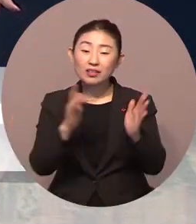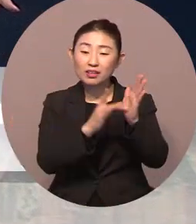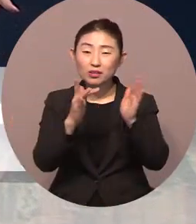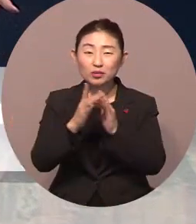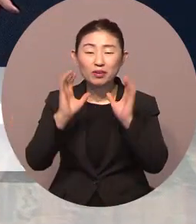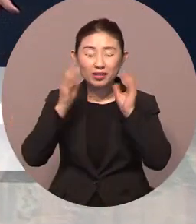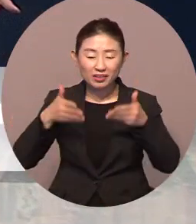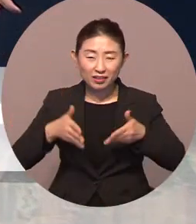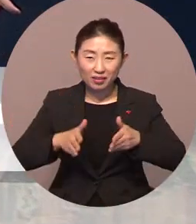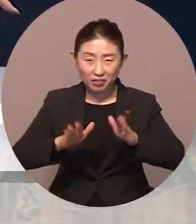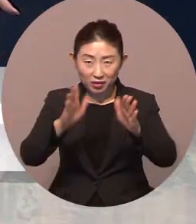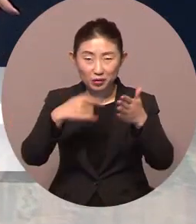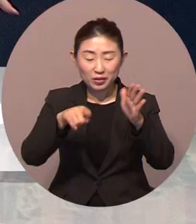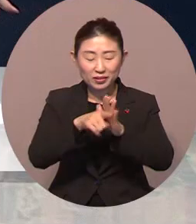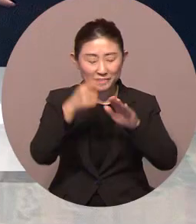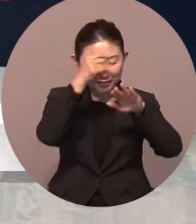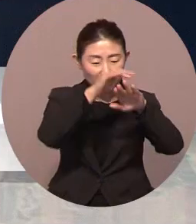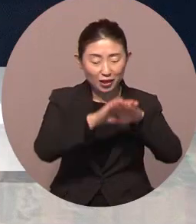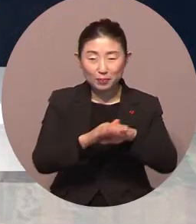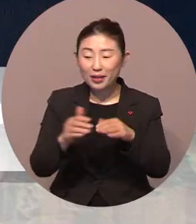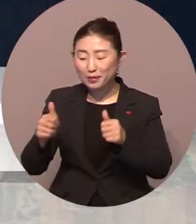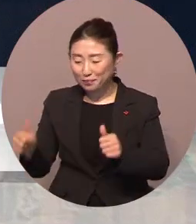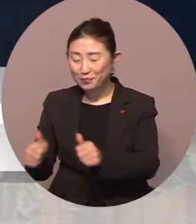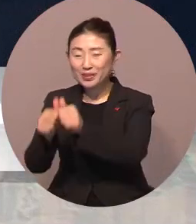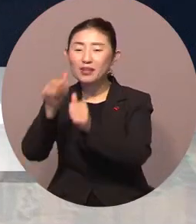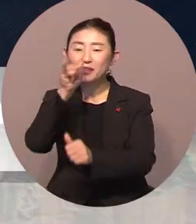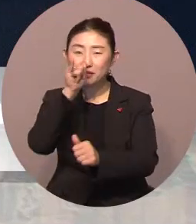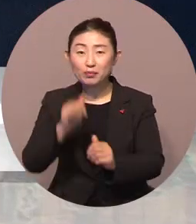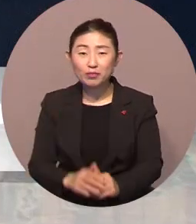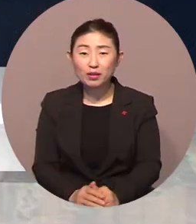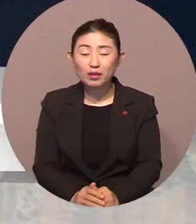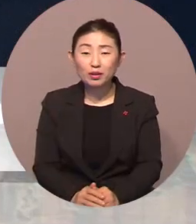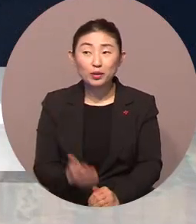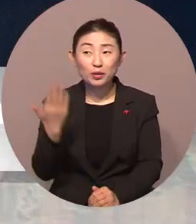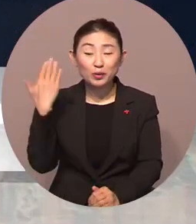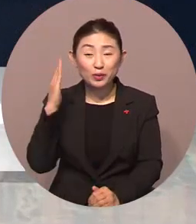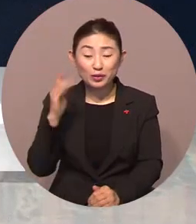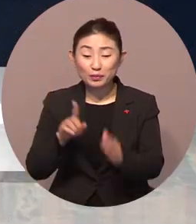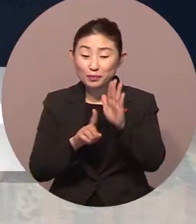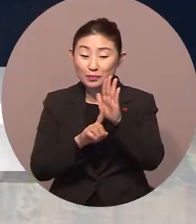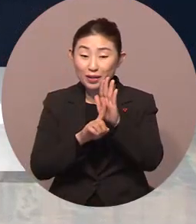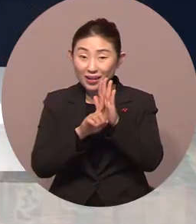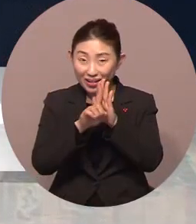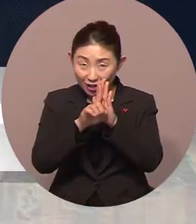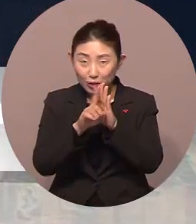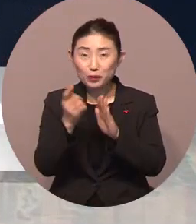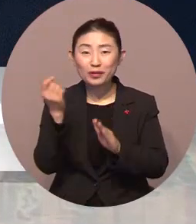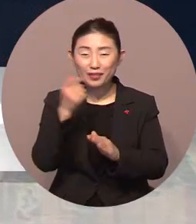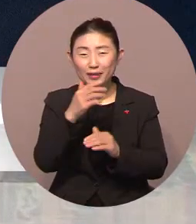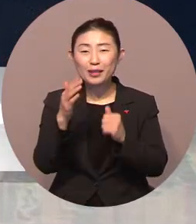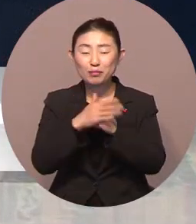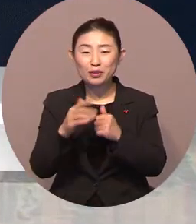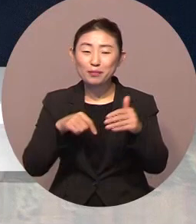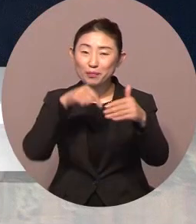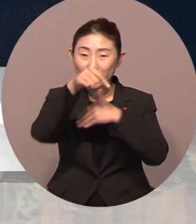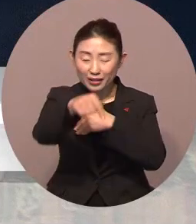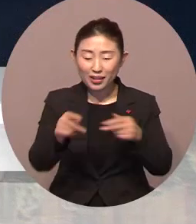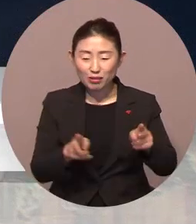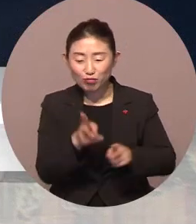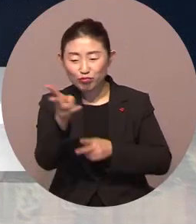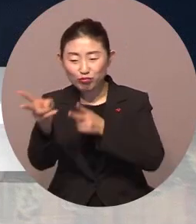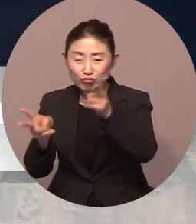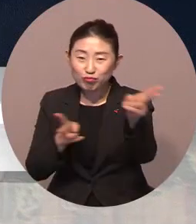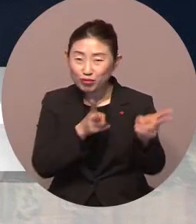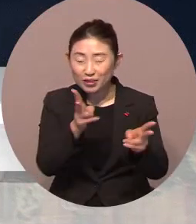축하하는 예배와 미사가 진행됐습니다. 한동안 이어진 한파가 주춤해진 틈을 타 야외 스케이트장에는 연휴를 만끽하려는